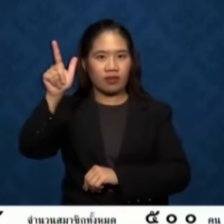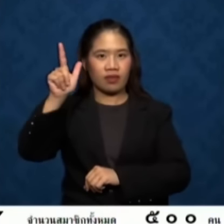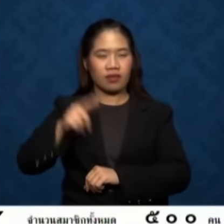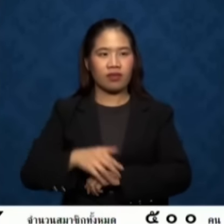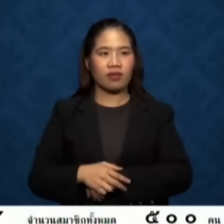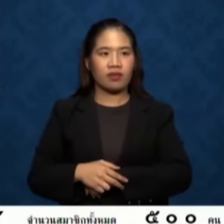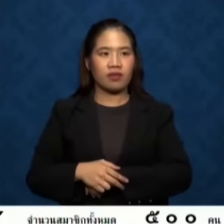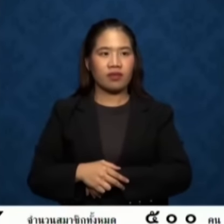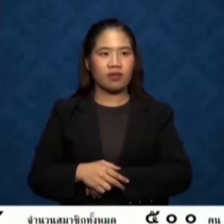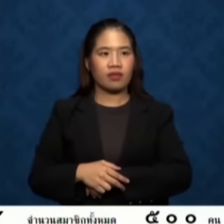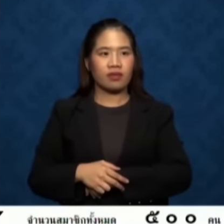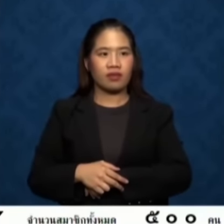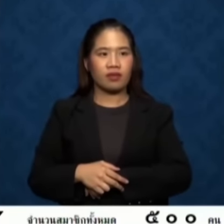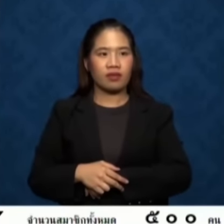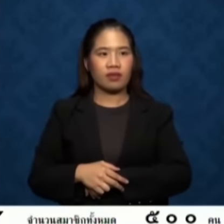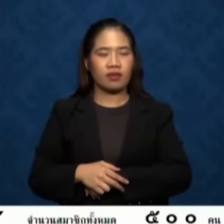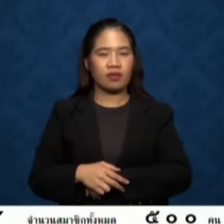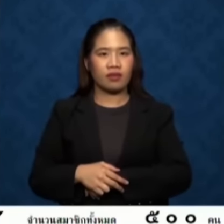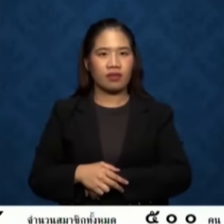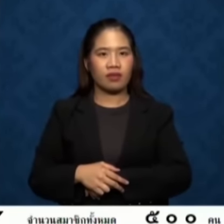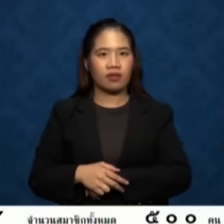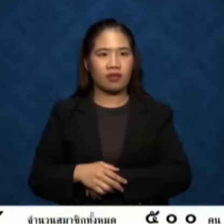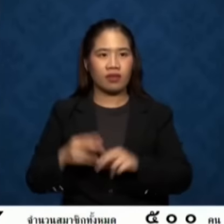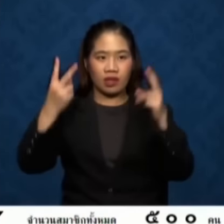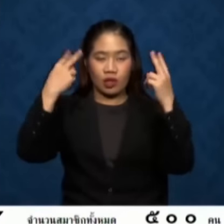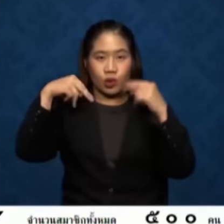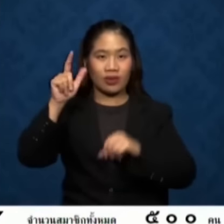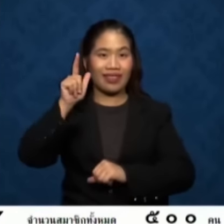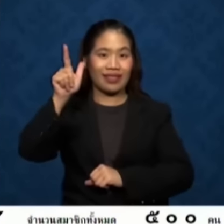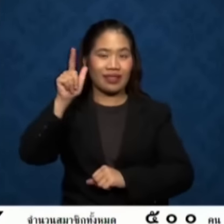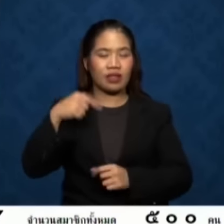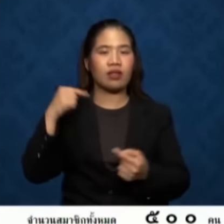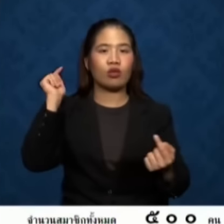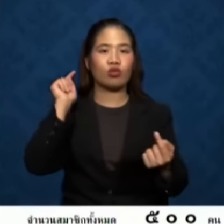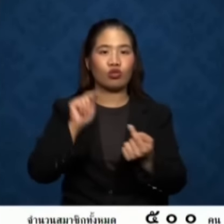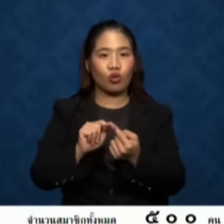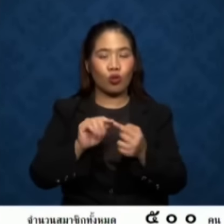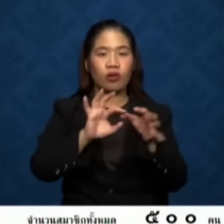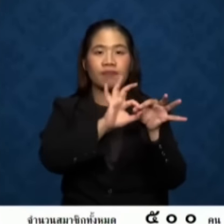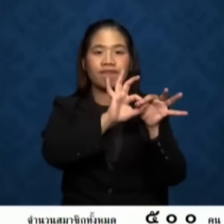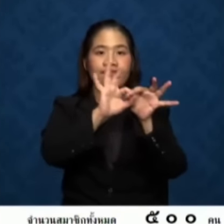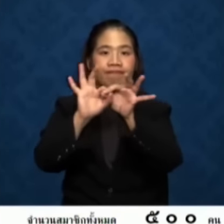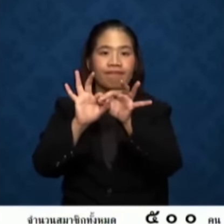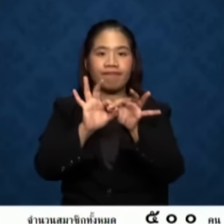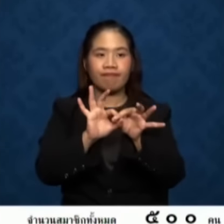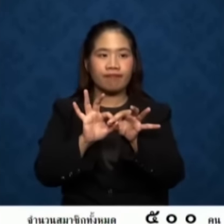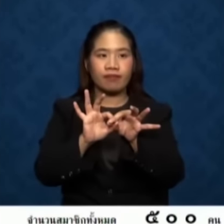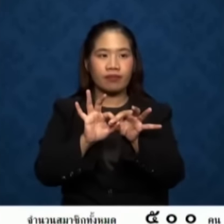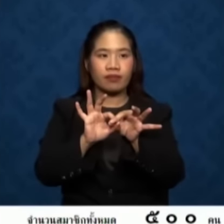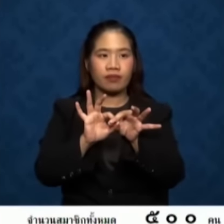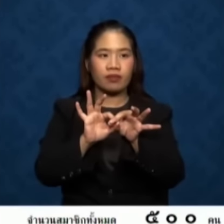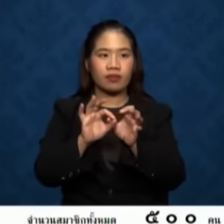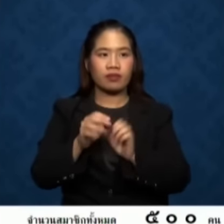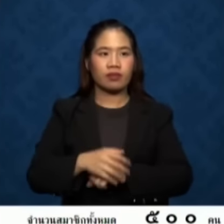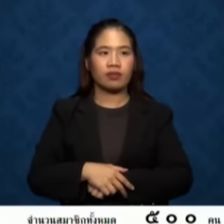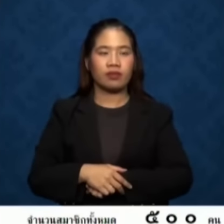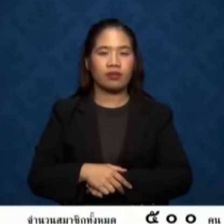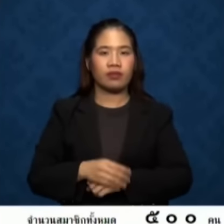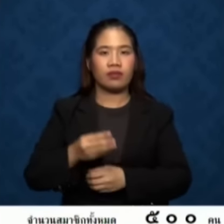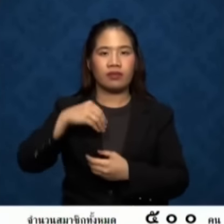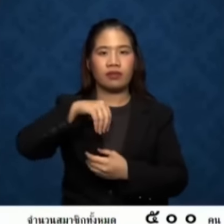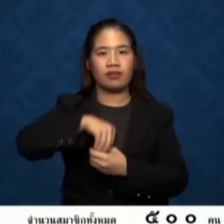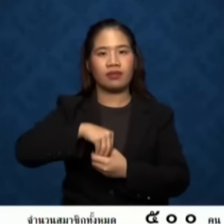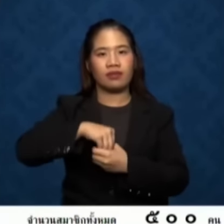ได้อยู่ในเงื่อนไขการที่ไปอยู่ในเรือนจ